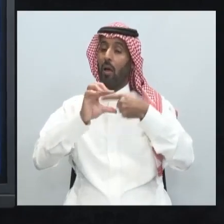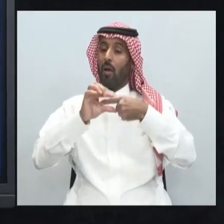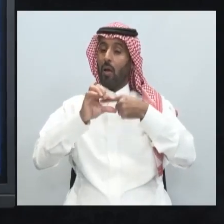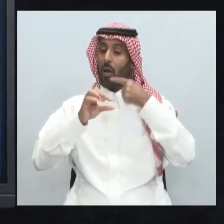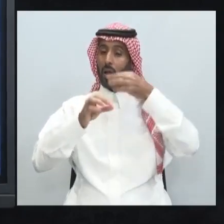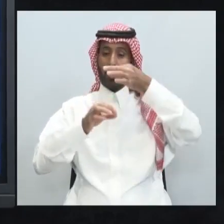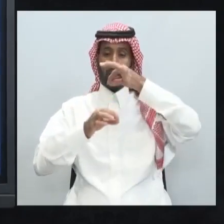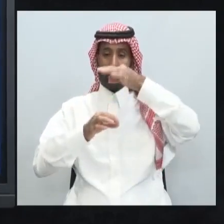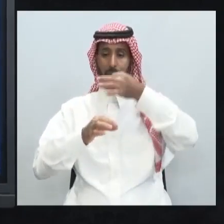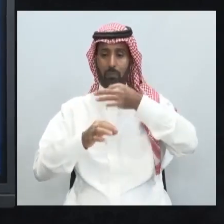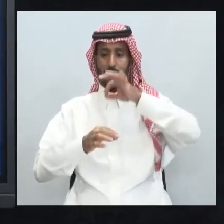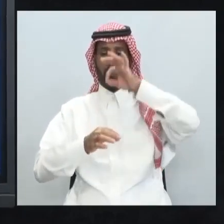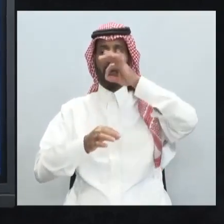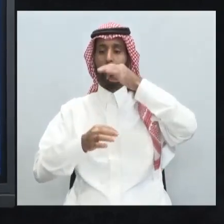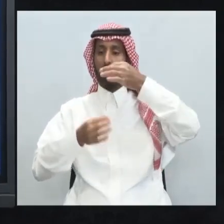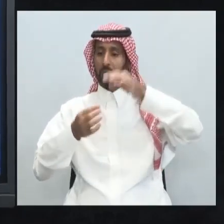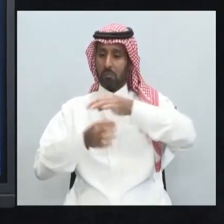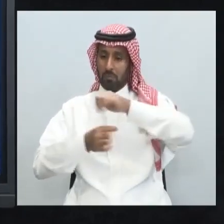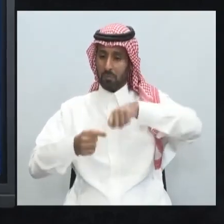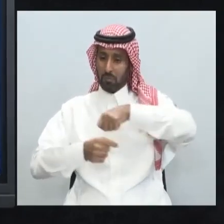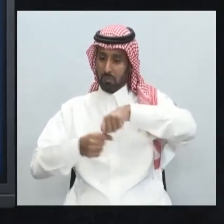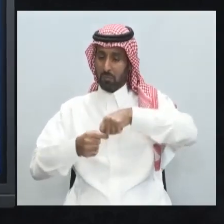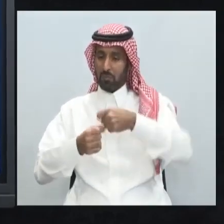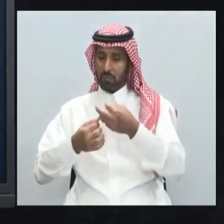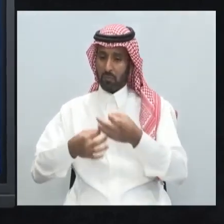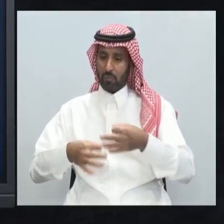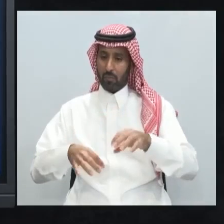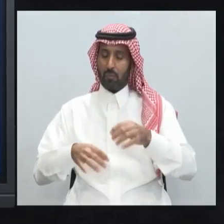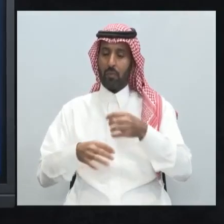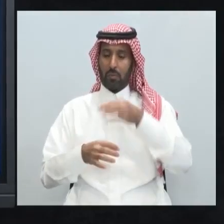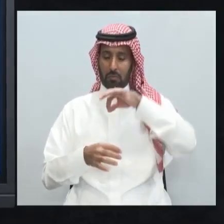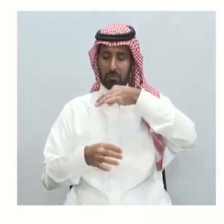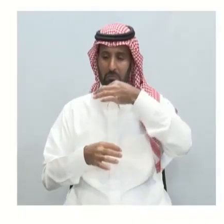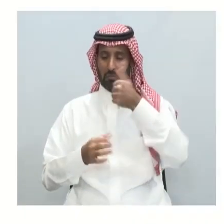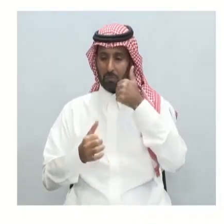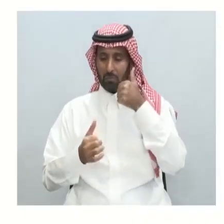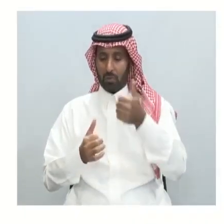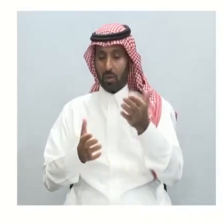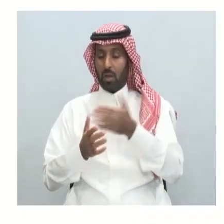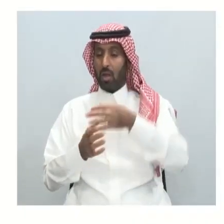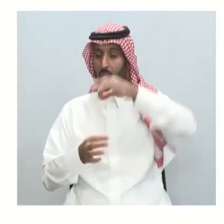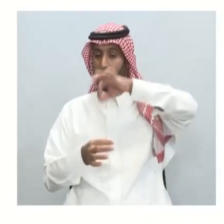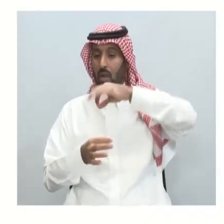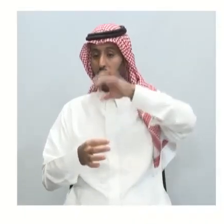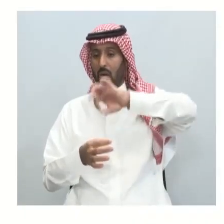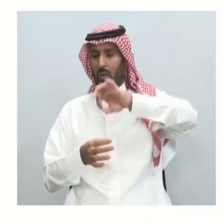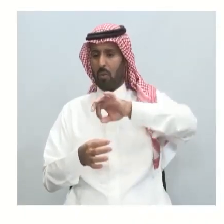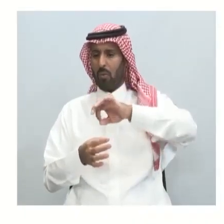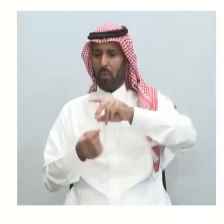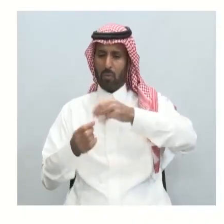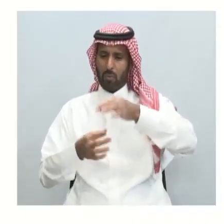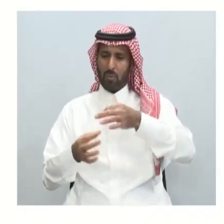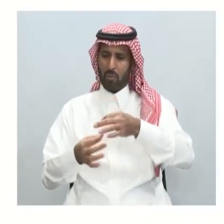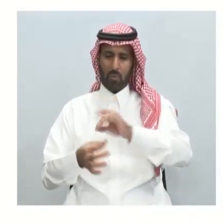السكر ويعطيني كراميل ولكن الملح لا يذوب علما انهم كلهم لهم اللون